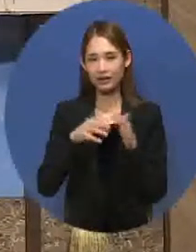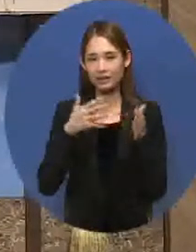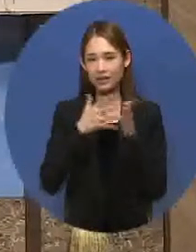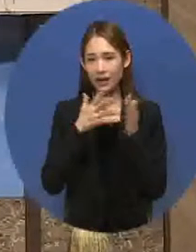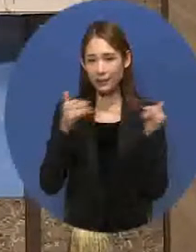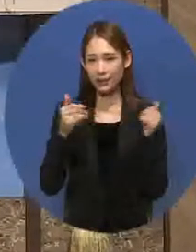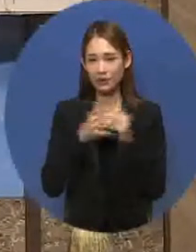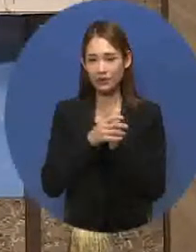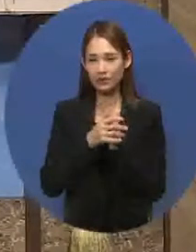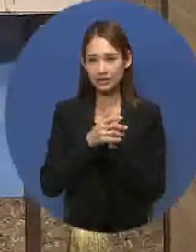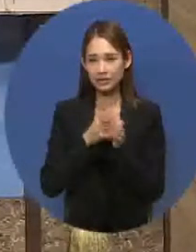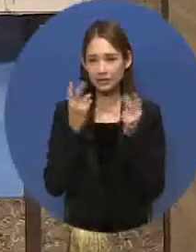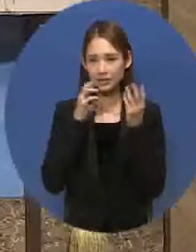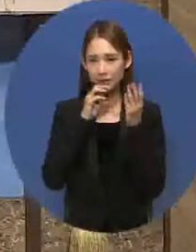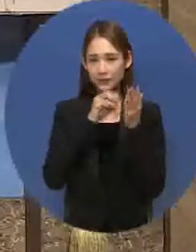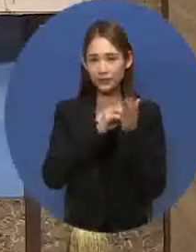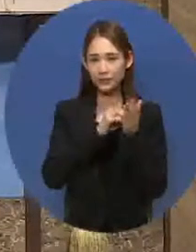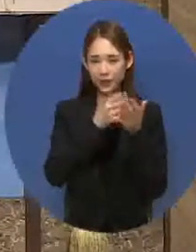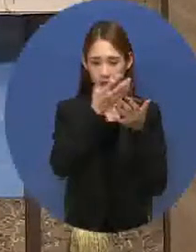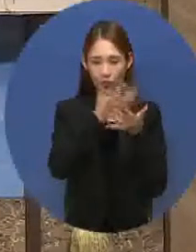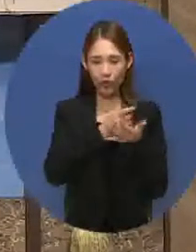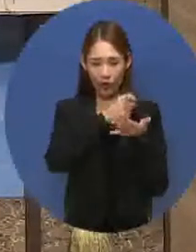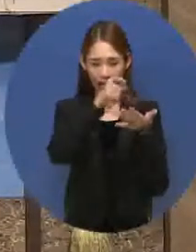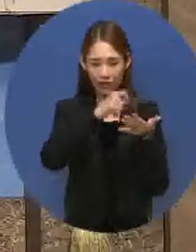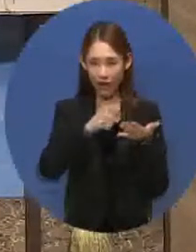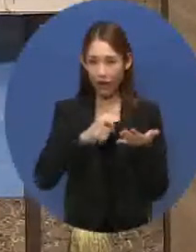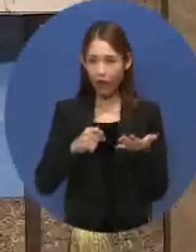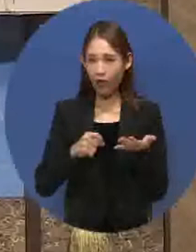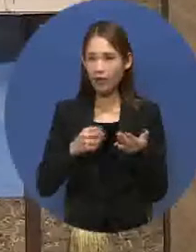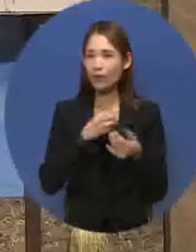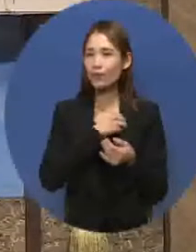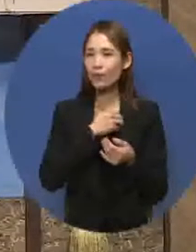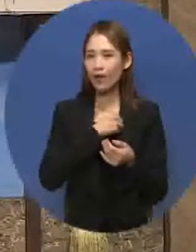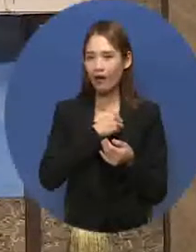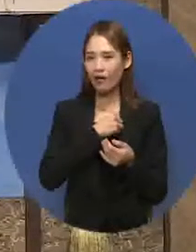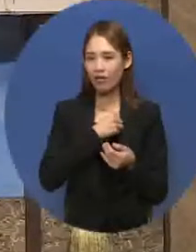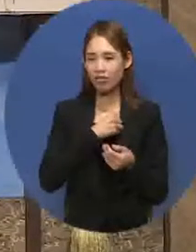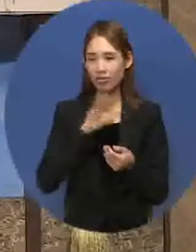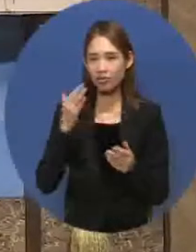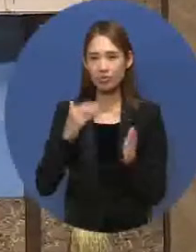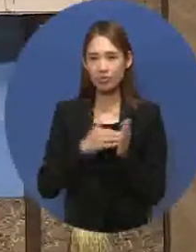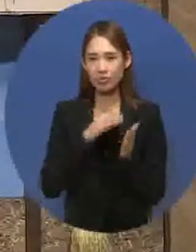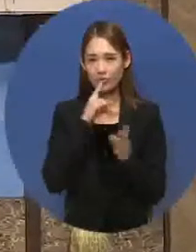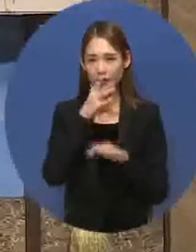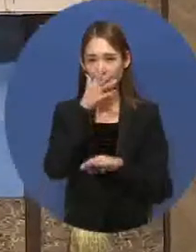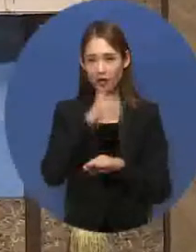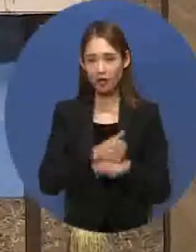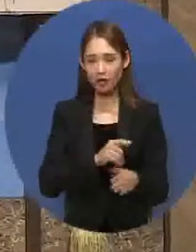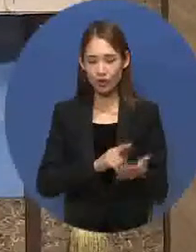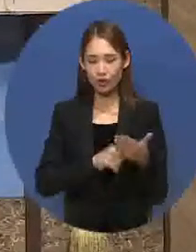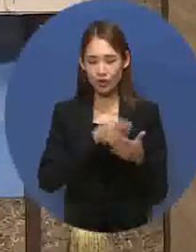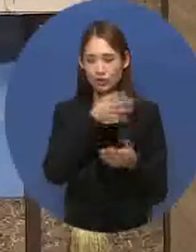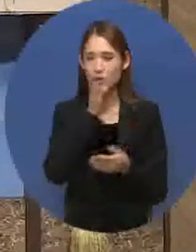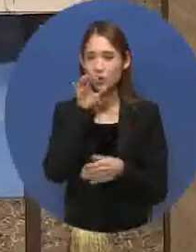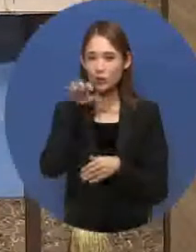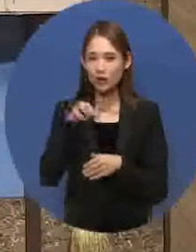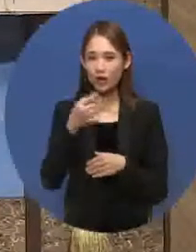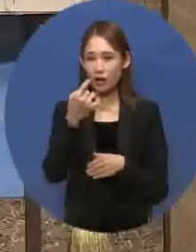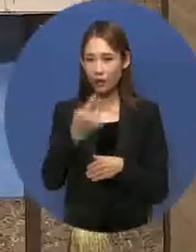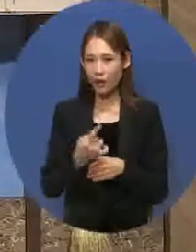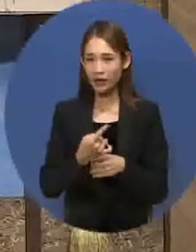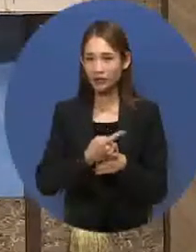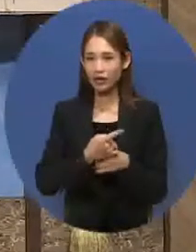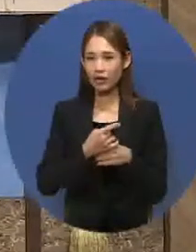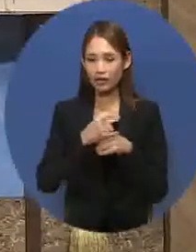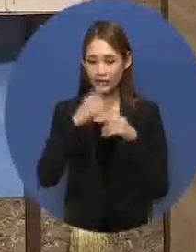사단법인은 입회원서를 써야만이 회원이 됩니다. 그래서 결과적으로 경로당에 나와서 입회원서를